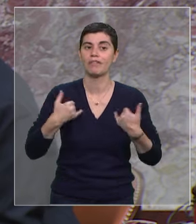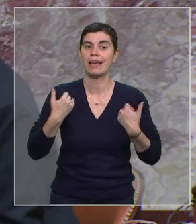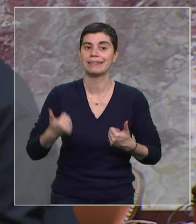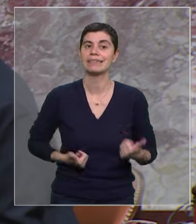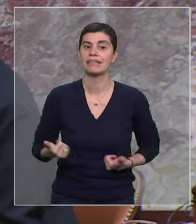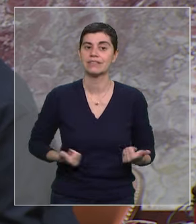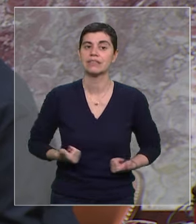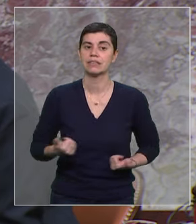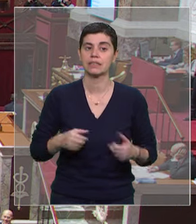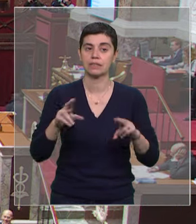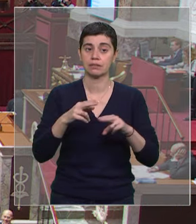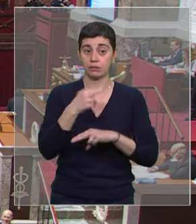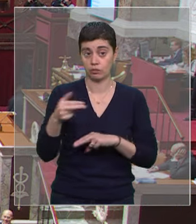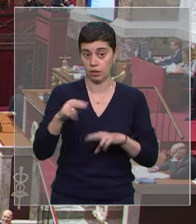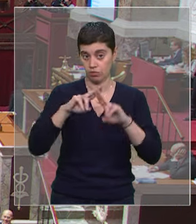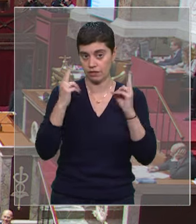service national universel.